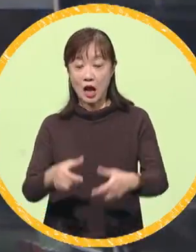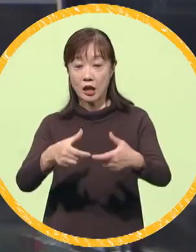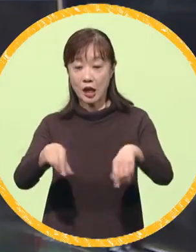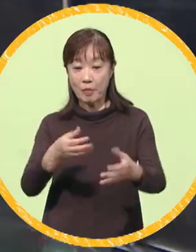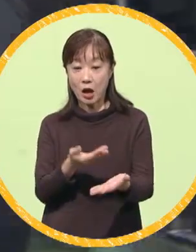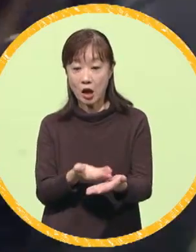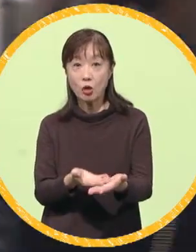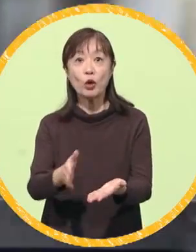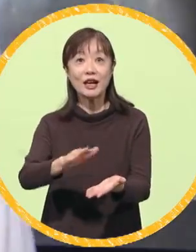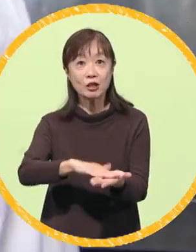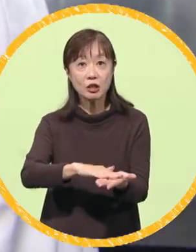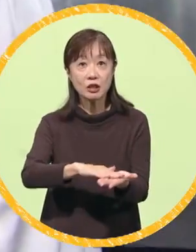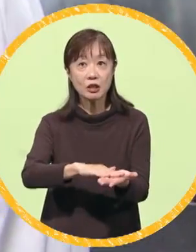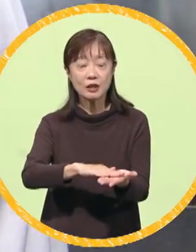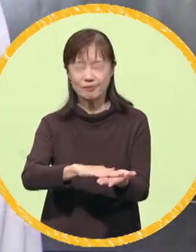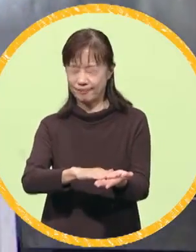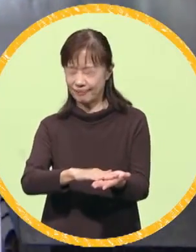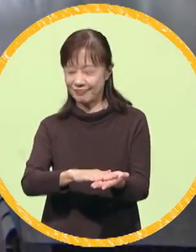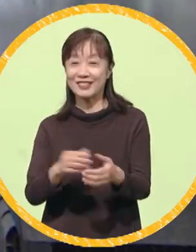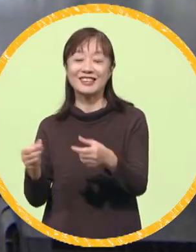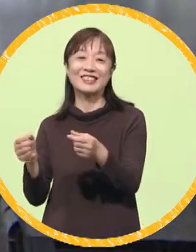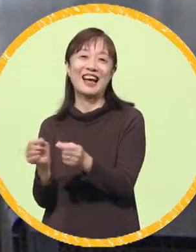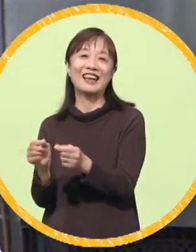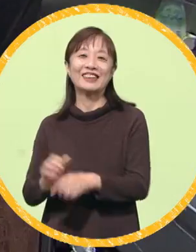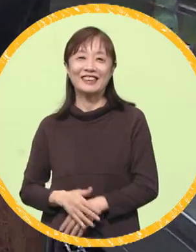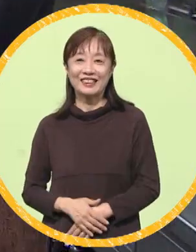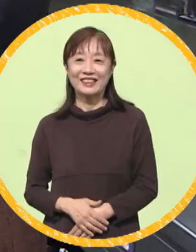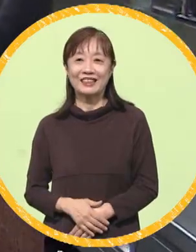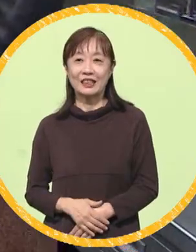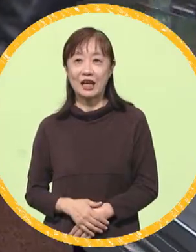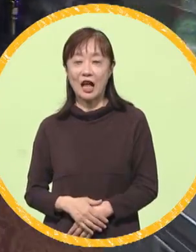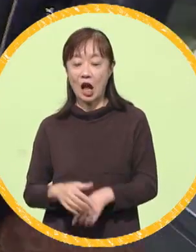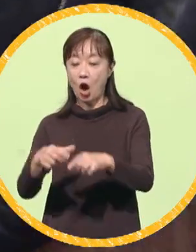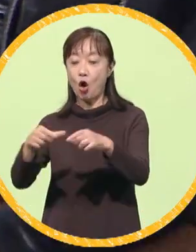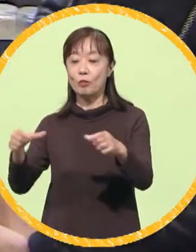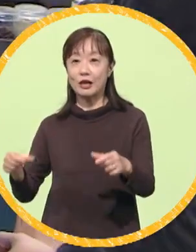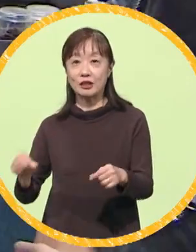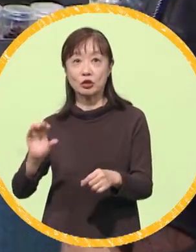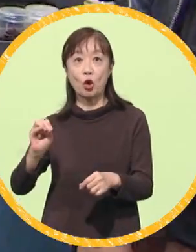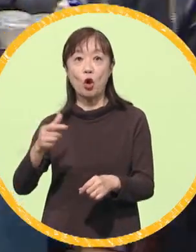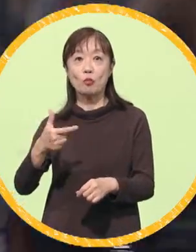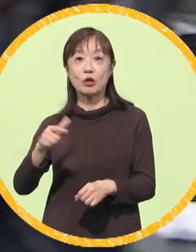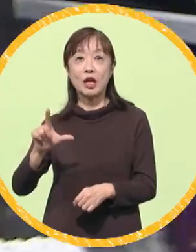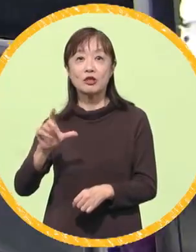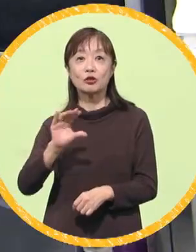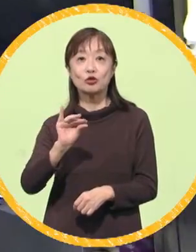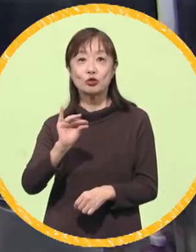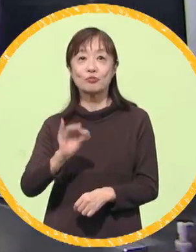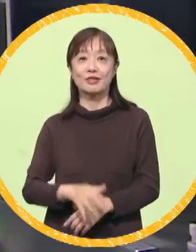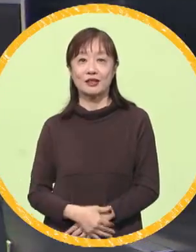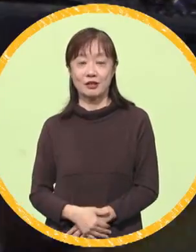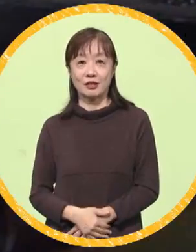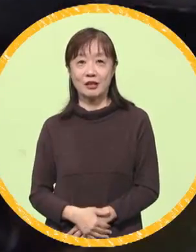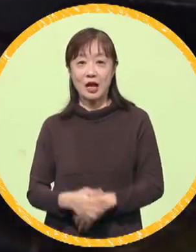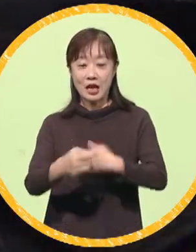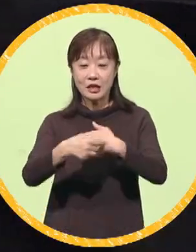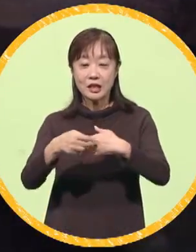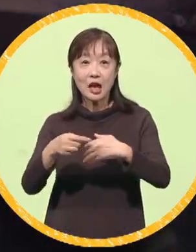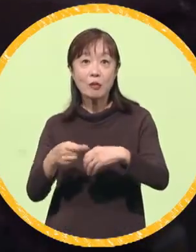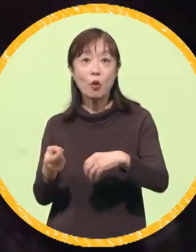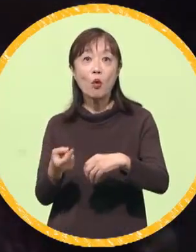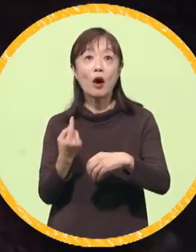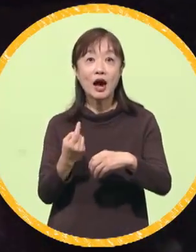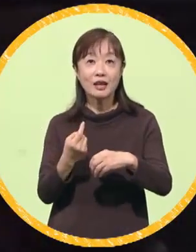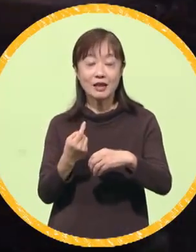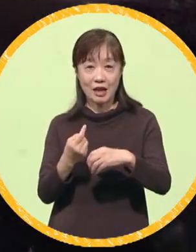き。 でももう近いです。オムレツですね。 ああ、オムレツ。 長、はい、物入ったスペインのどこ